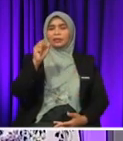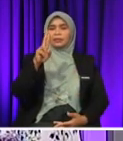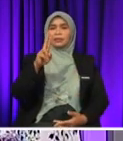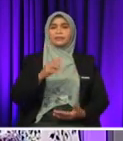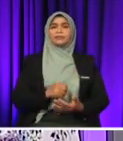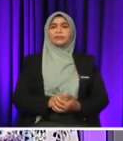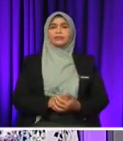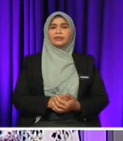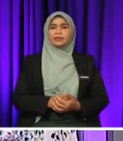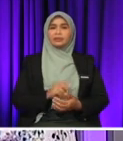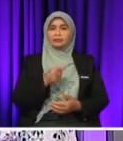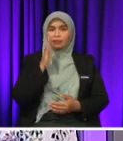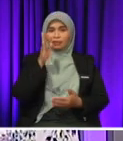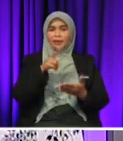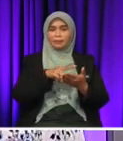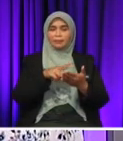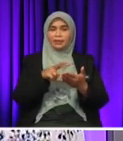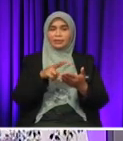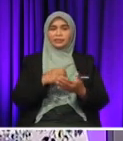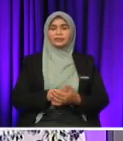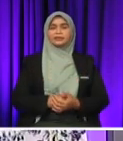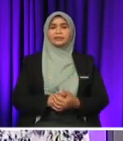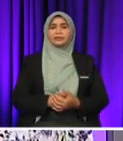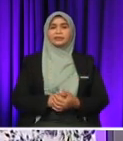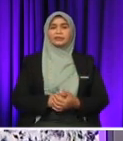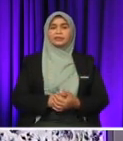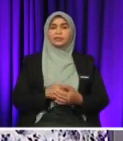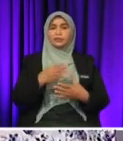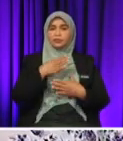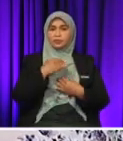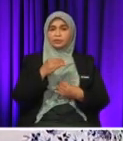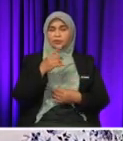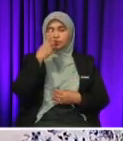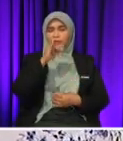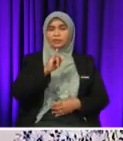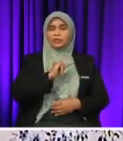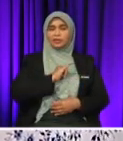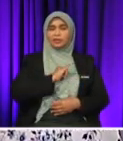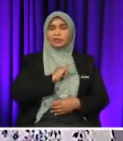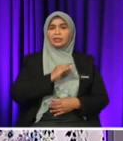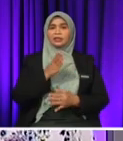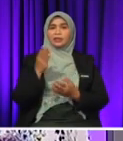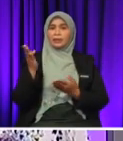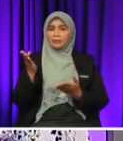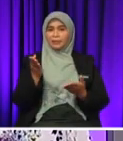baca dan kita akan paham demi rangkap jadi suka untuk saya tambah mempersilitkan